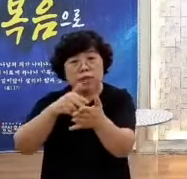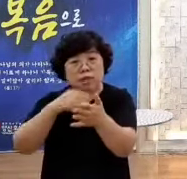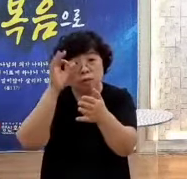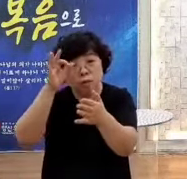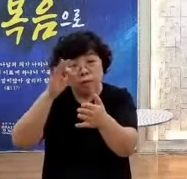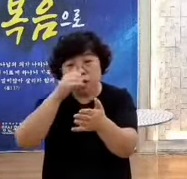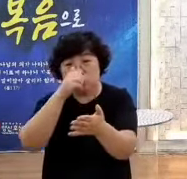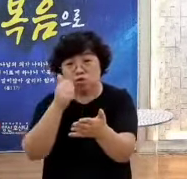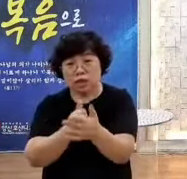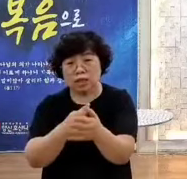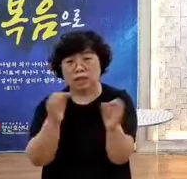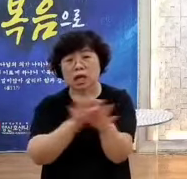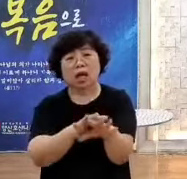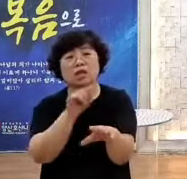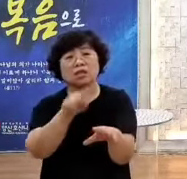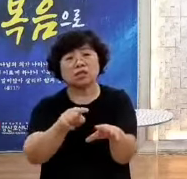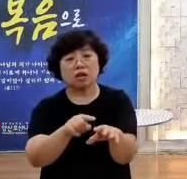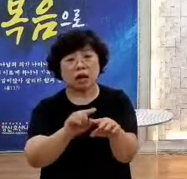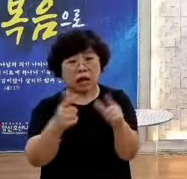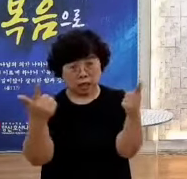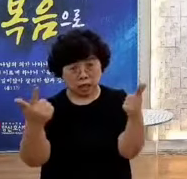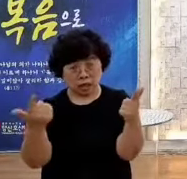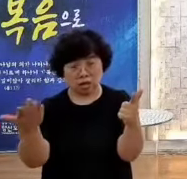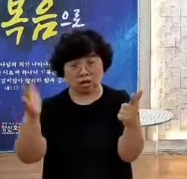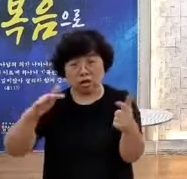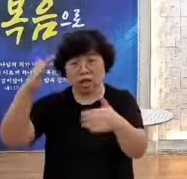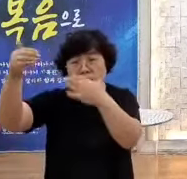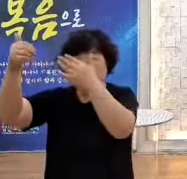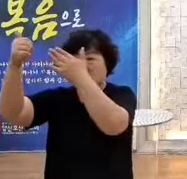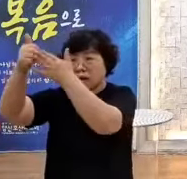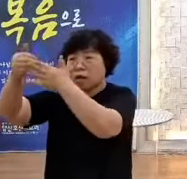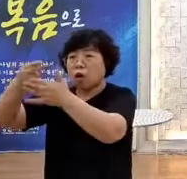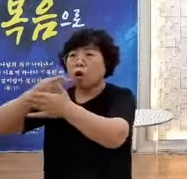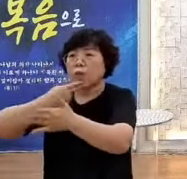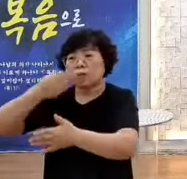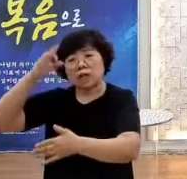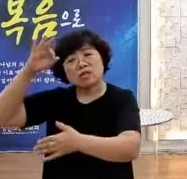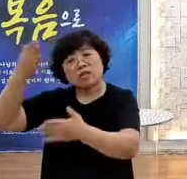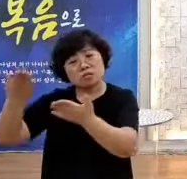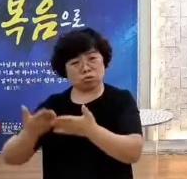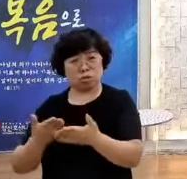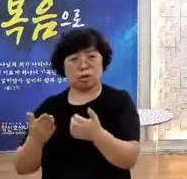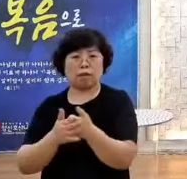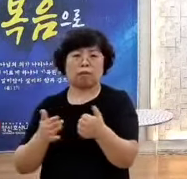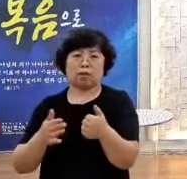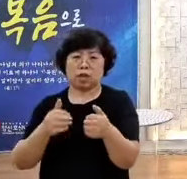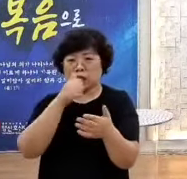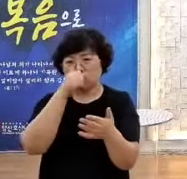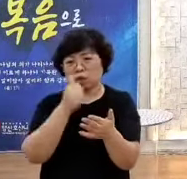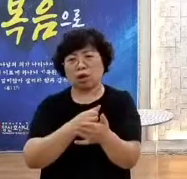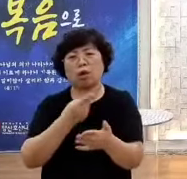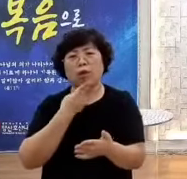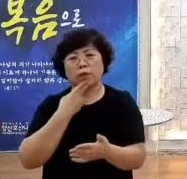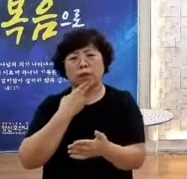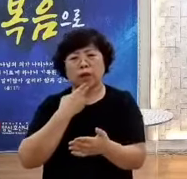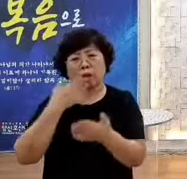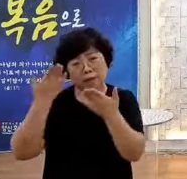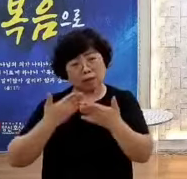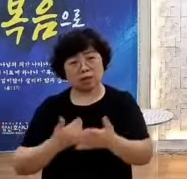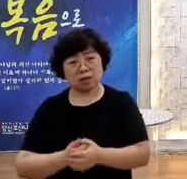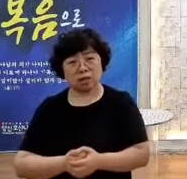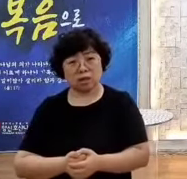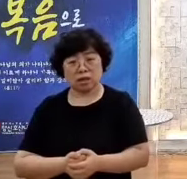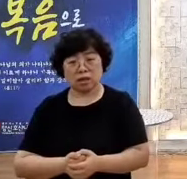피로. 그러니까 그걸 사하심을 받았다고 하는 것인데 자, 우리가 지은 그 죄를 주님이 그 피로 다